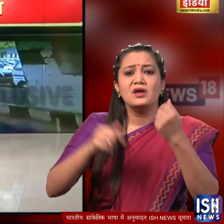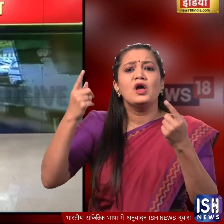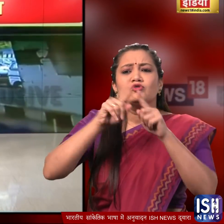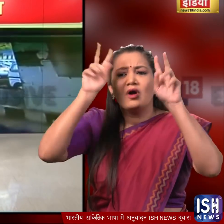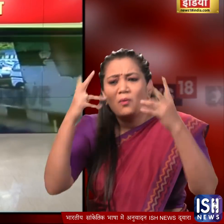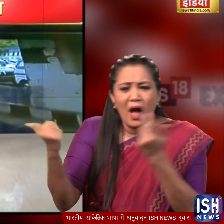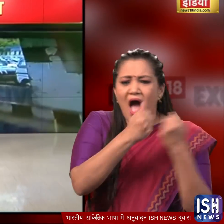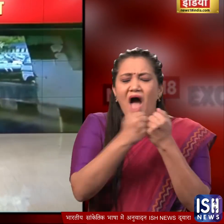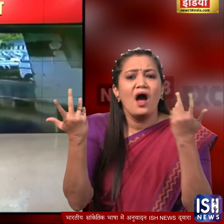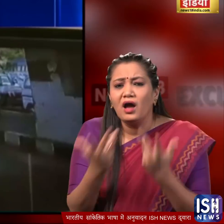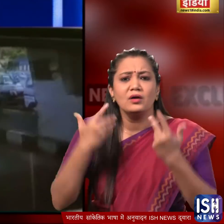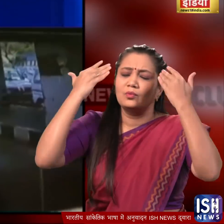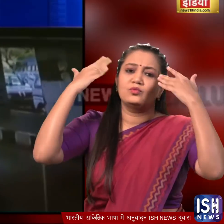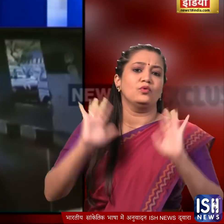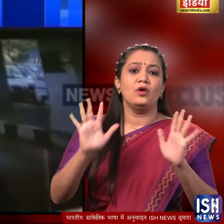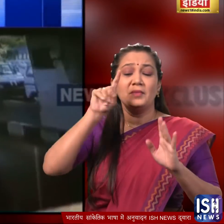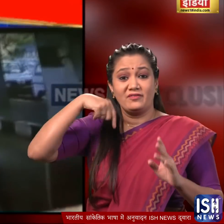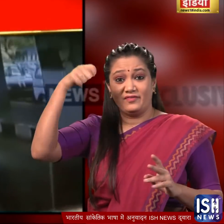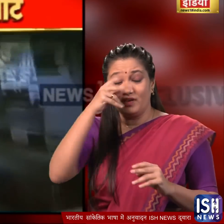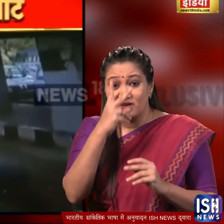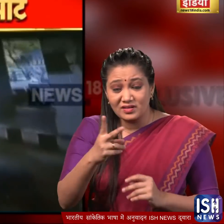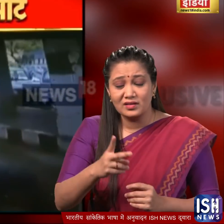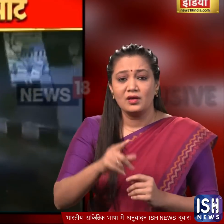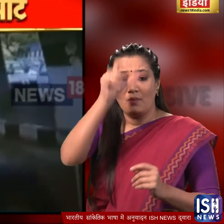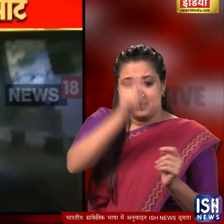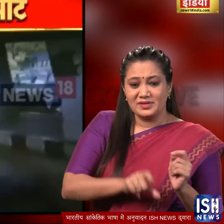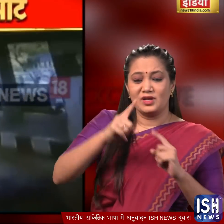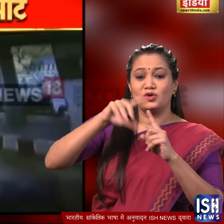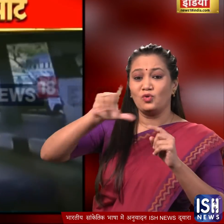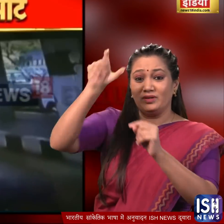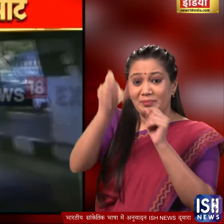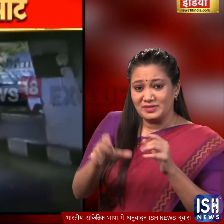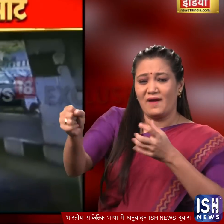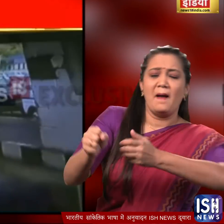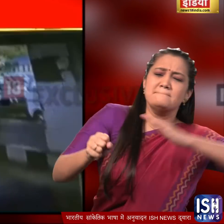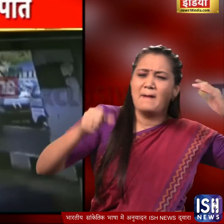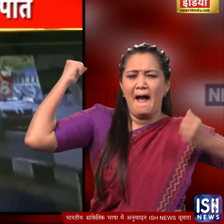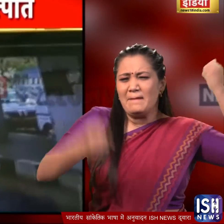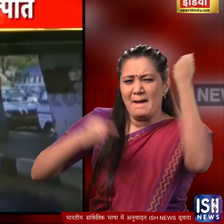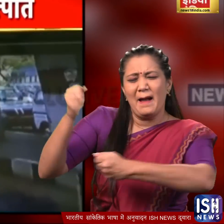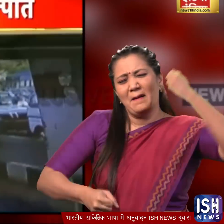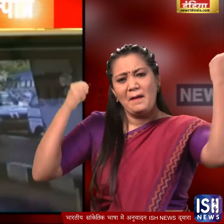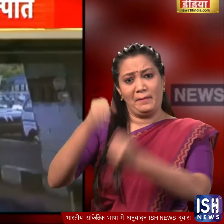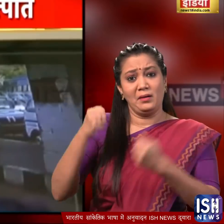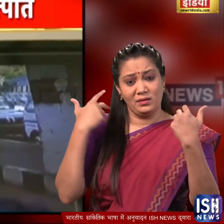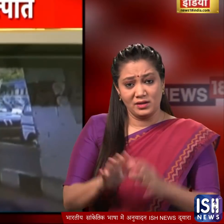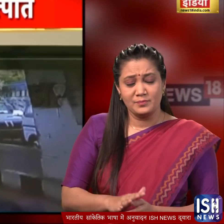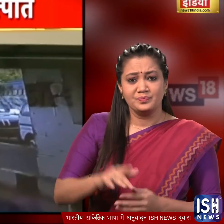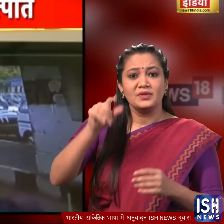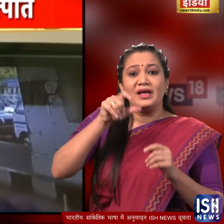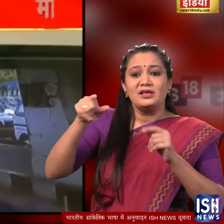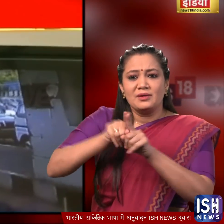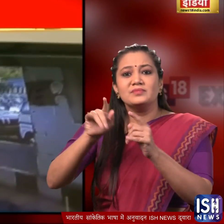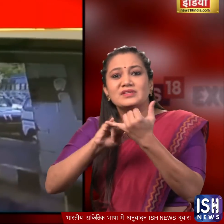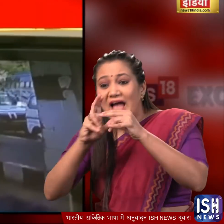विवाद हुआ ये तो पता नहीं चला, लेकिन जो वीडियो सामने आया उसमें एक आदमी टोल कर्मचारी को पकड़कर पीटता नजर आया। अपने साथी को